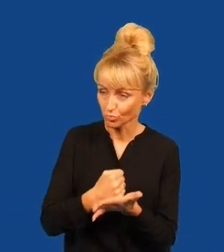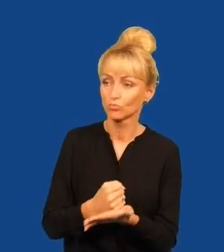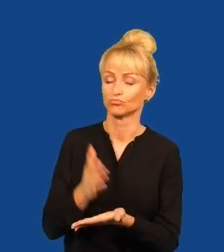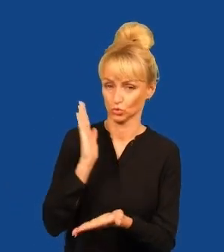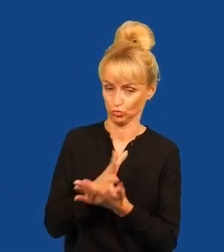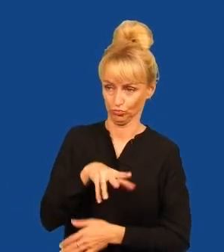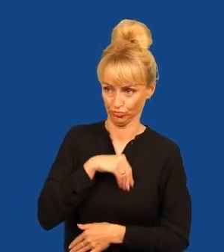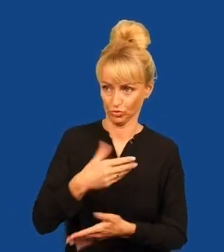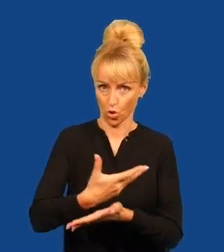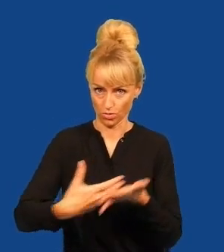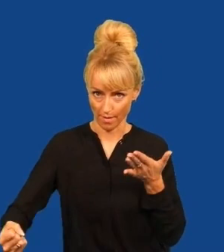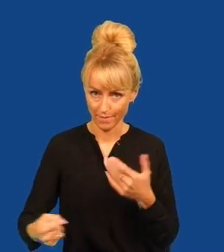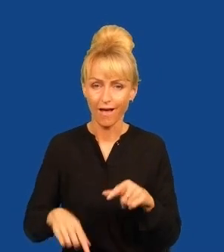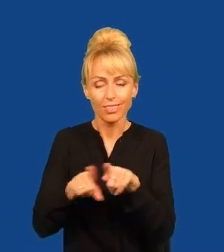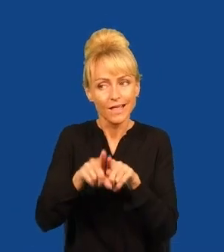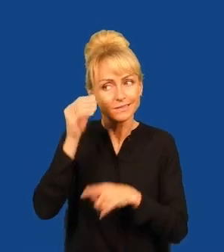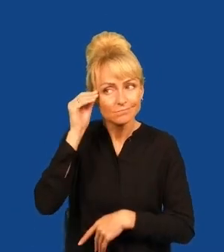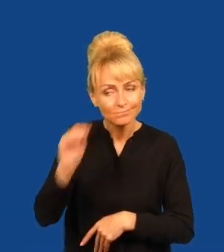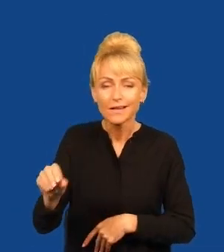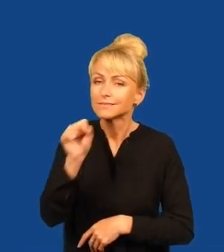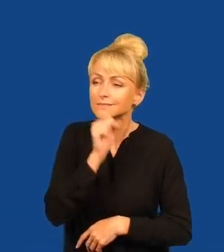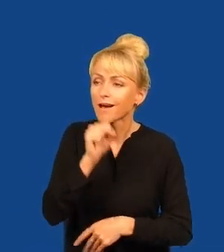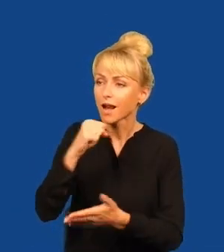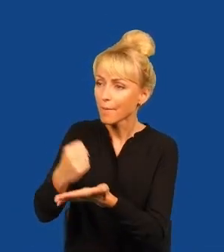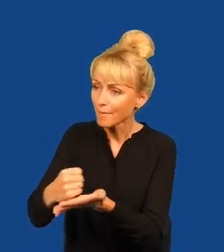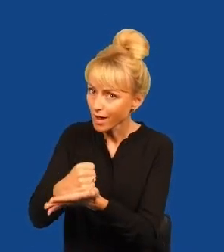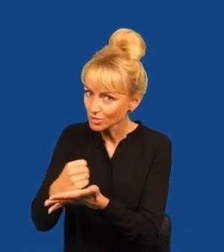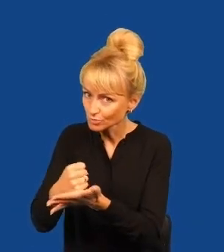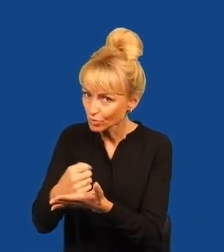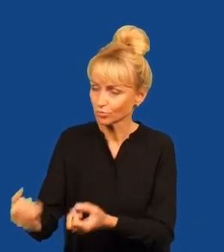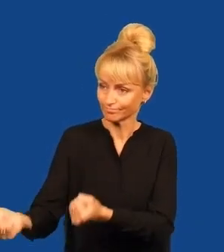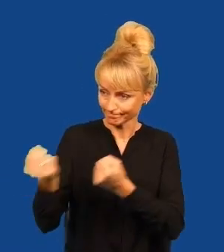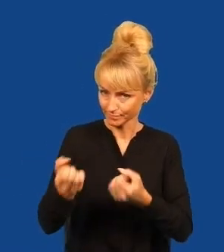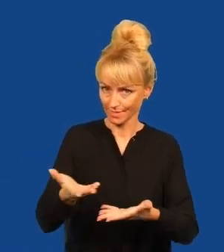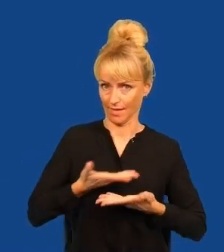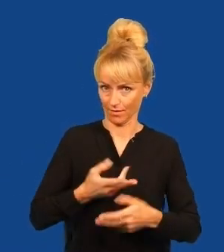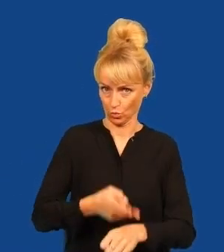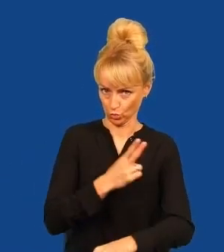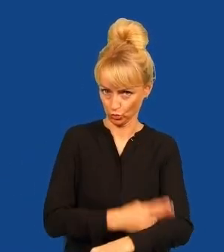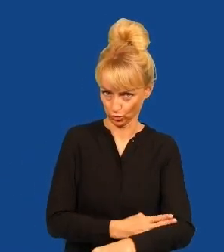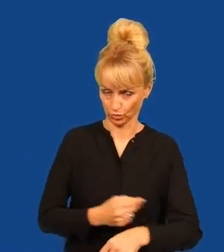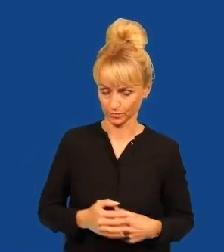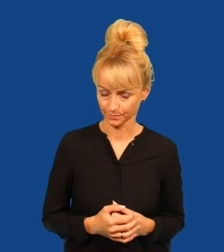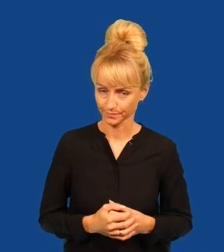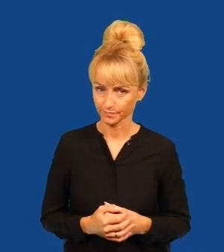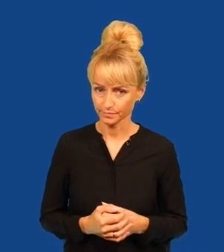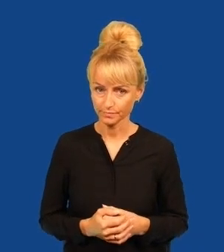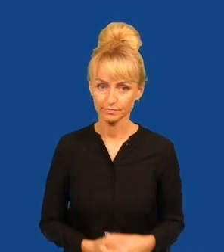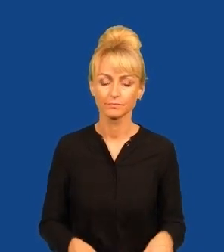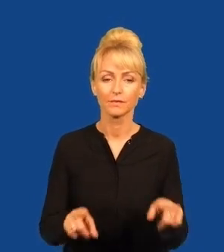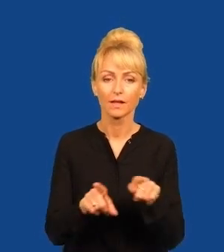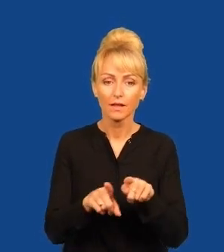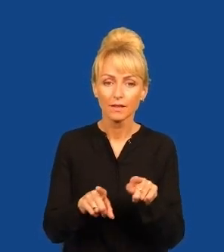dokument paszportowy do urzędu. I wreszcie usługa, o której zaraz bardzo ciekawa, naruszenie środowiskowe. Chcemy jeszcze przed